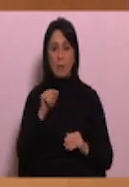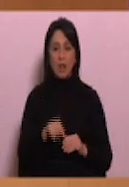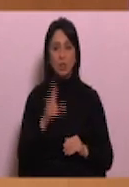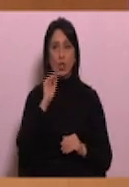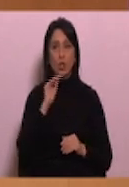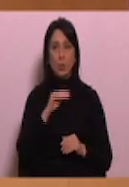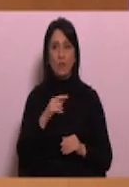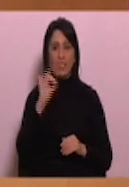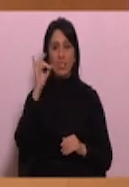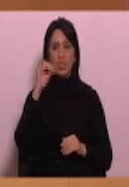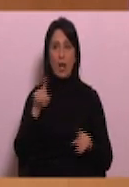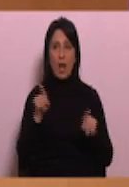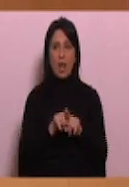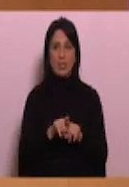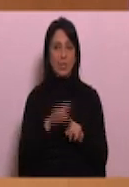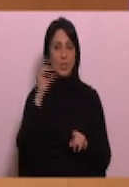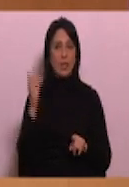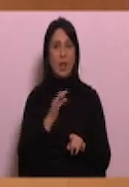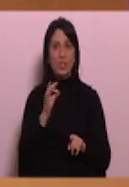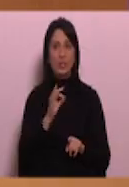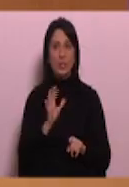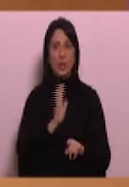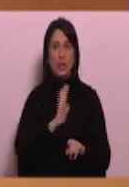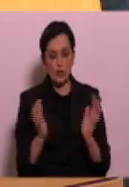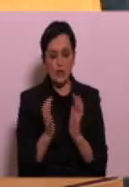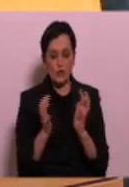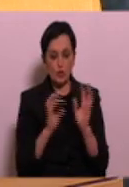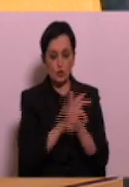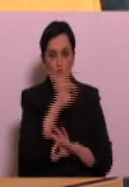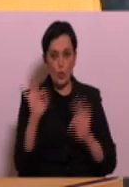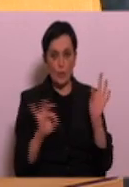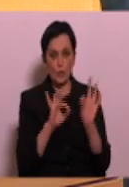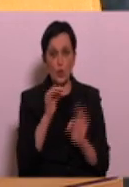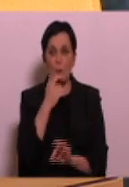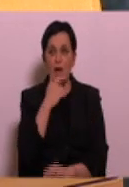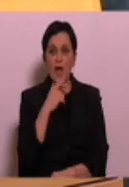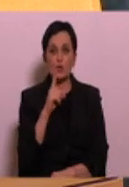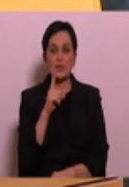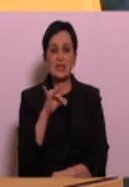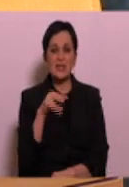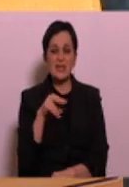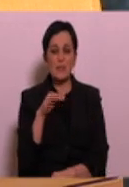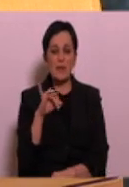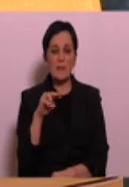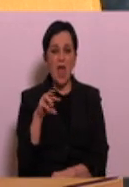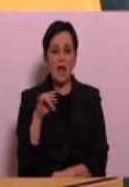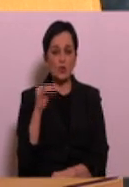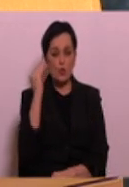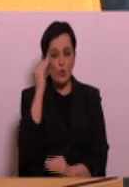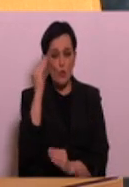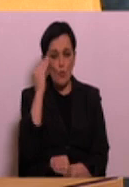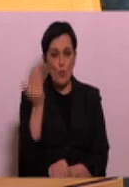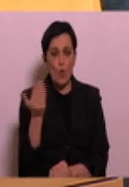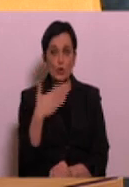როცა ისტორიულად ასე არასოდეს არ ყოფილა. ბატონი დავით ზილფიმიანის მოსაზრებები იყო უფრო